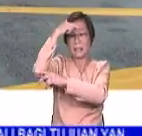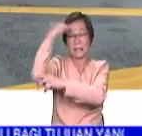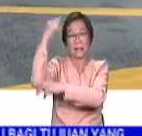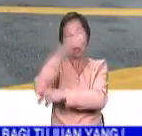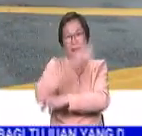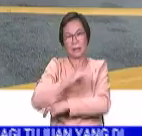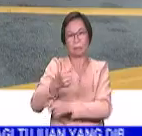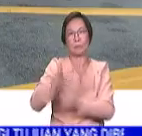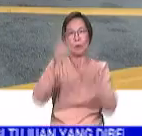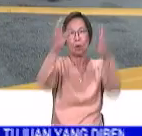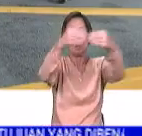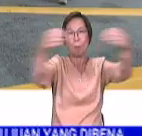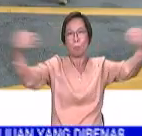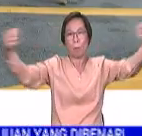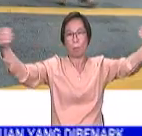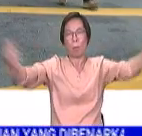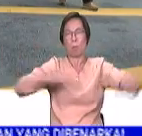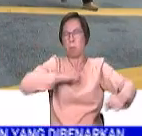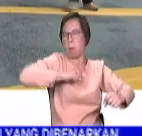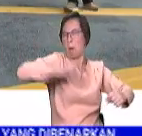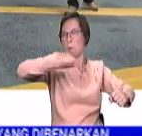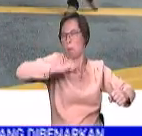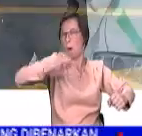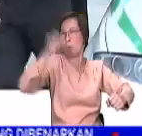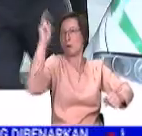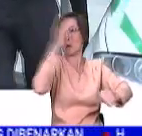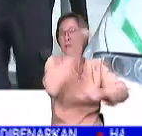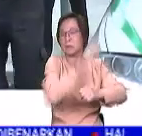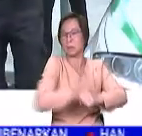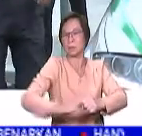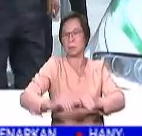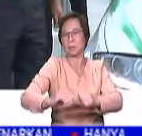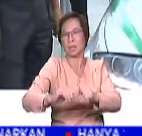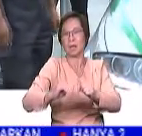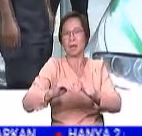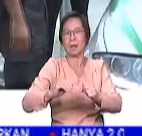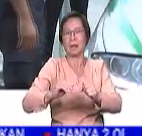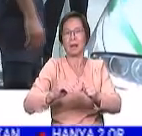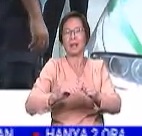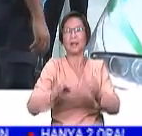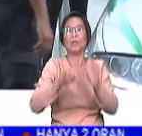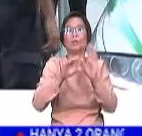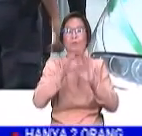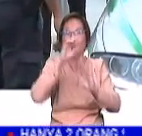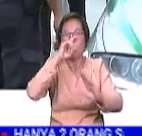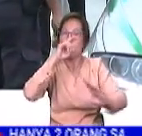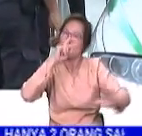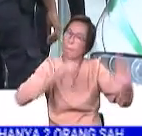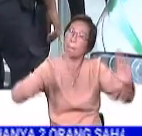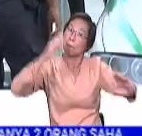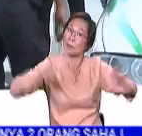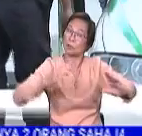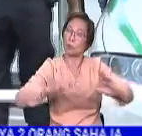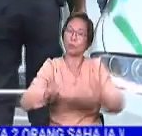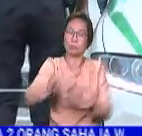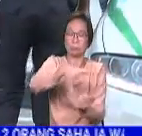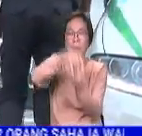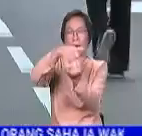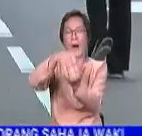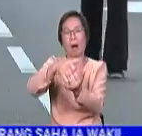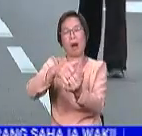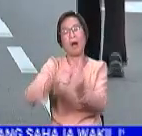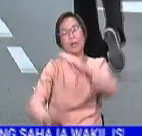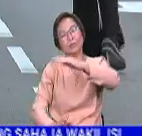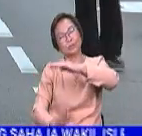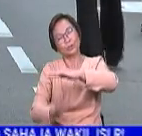selain spanduk menunjukkan protes terhadap kerajaan setelah replika jenazah bagaimanapun perhimpunan itu telah bercerai